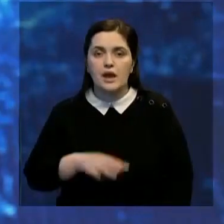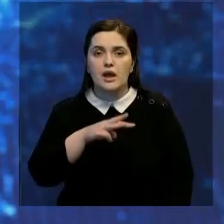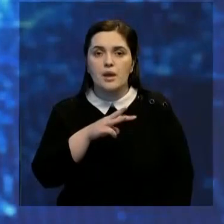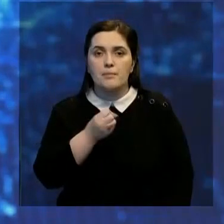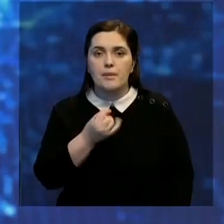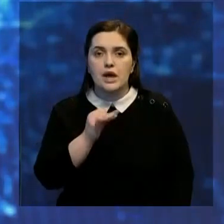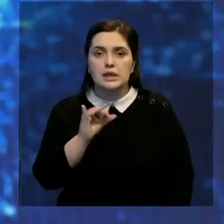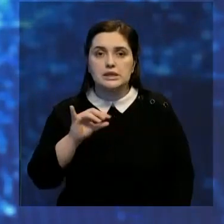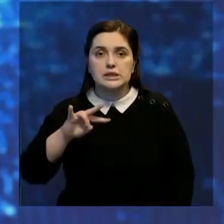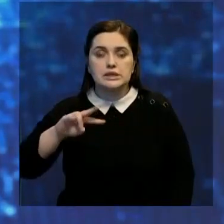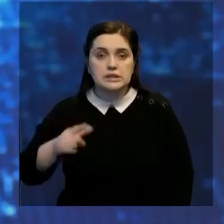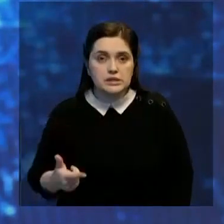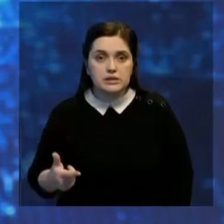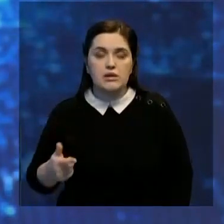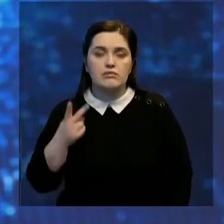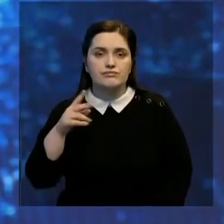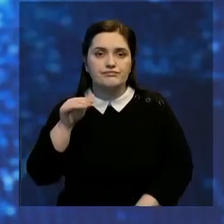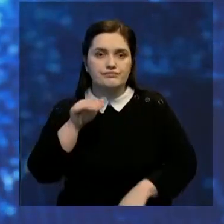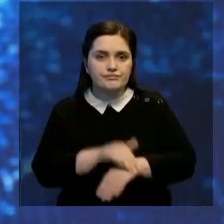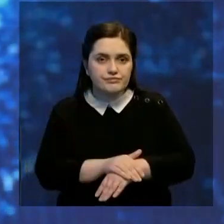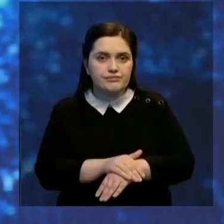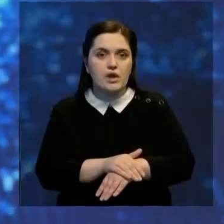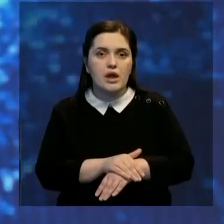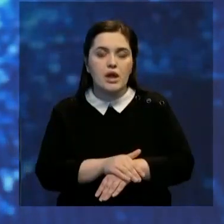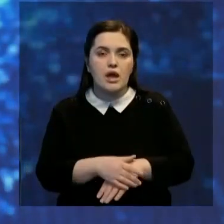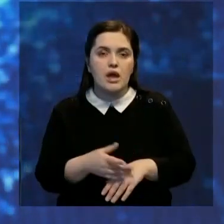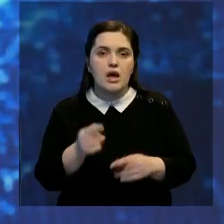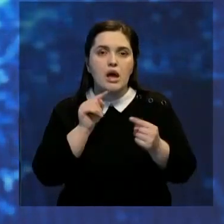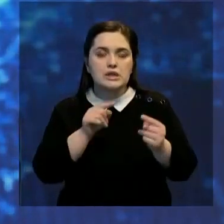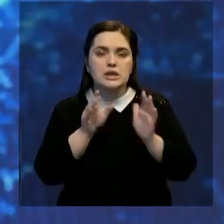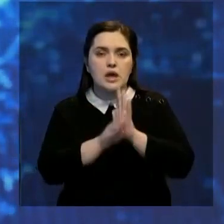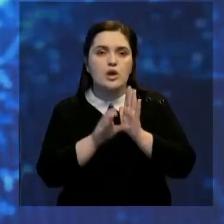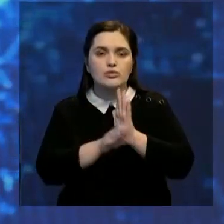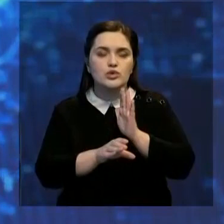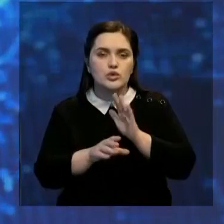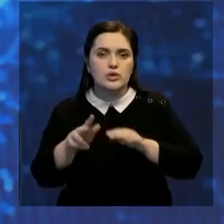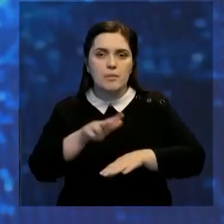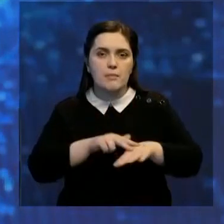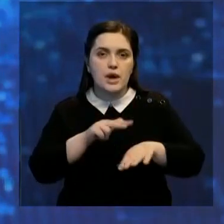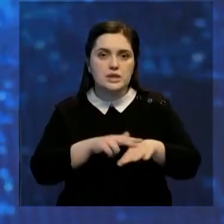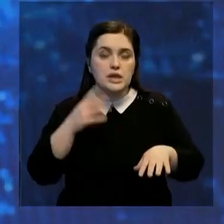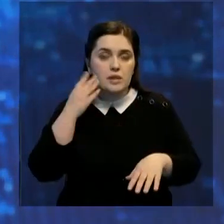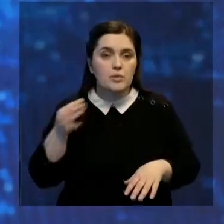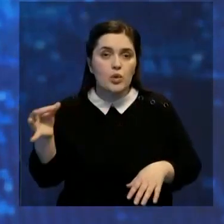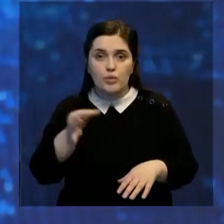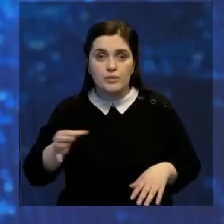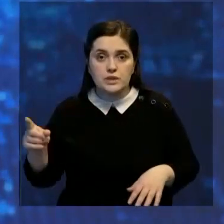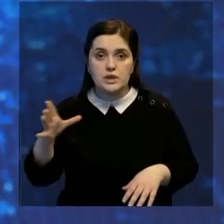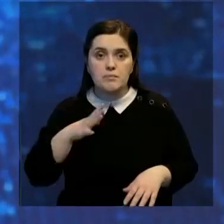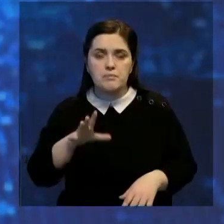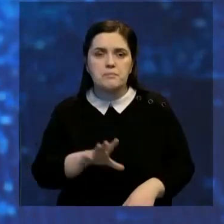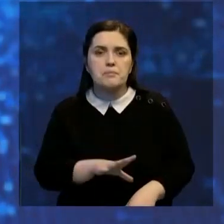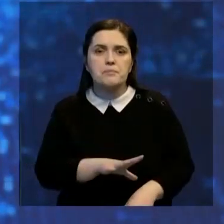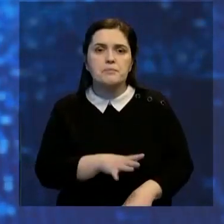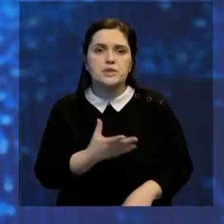Майнинг вместо текстиля. Крупную криптоферму выявили антикоррупционщики в Алматинской области. Располагалось предприятие на территории бывшего